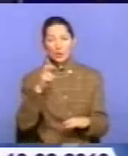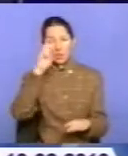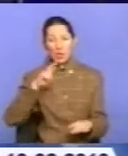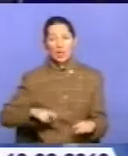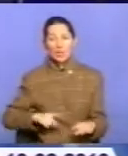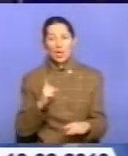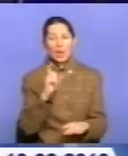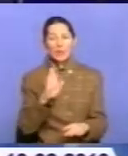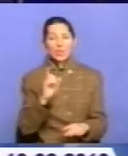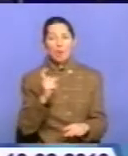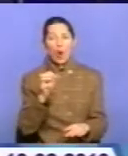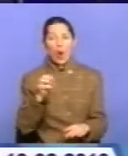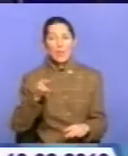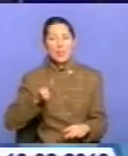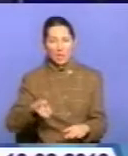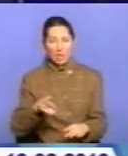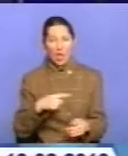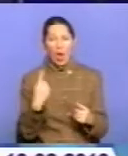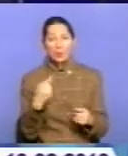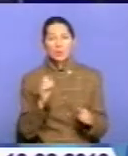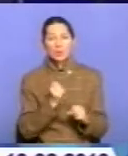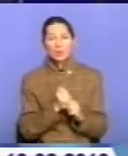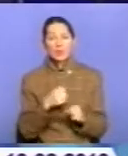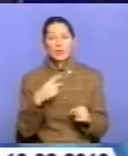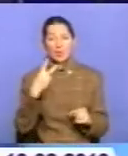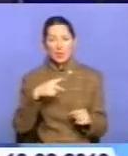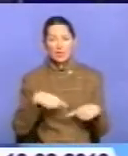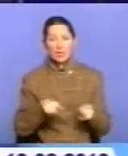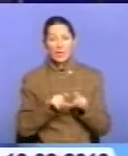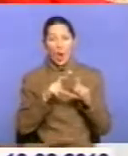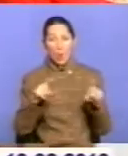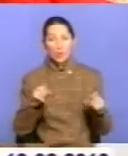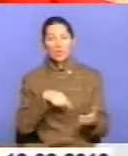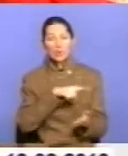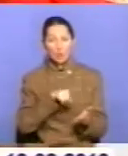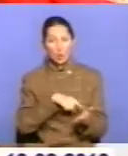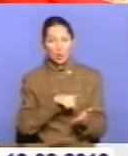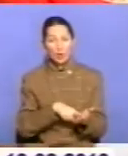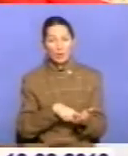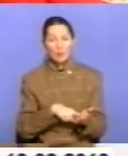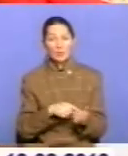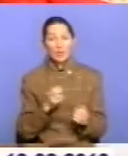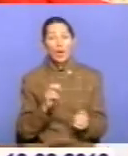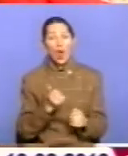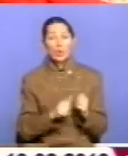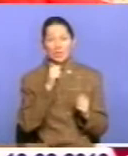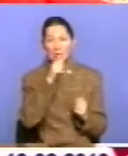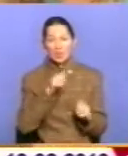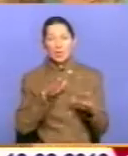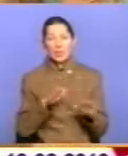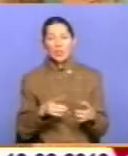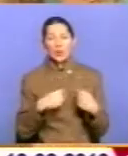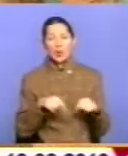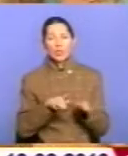Валентин Хоптян. В області діятиме 20 таких пунктів тестування. Як і щороку, на місцеві органи